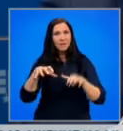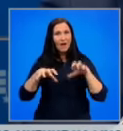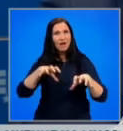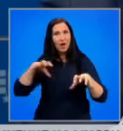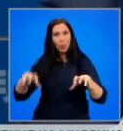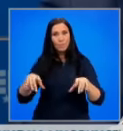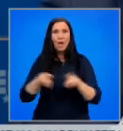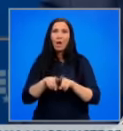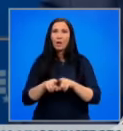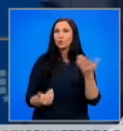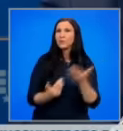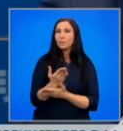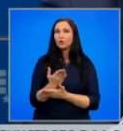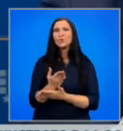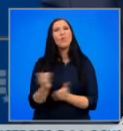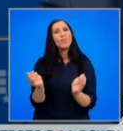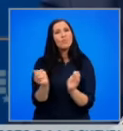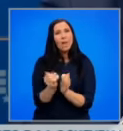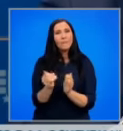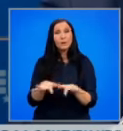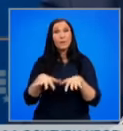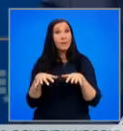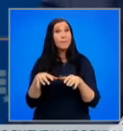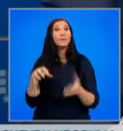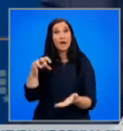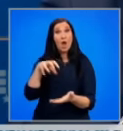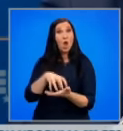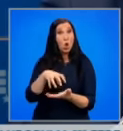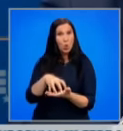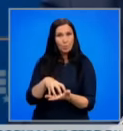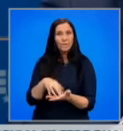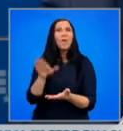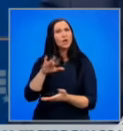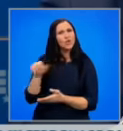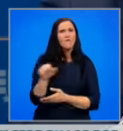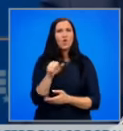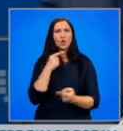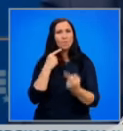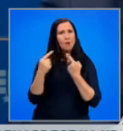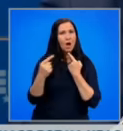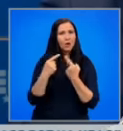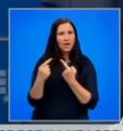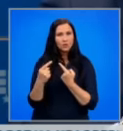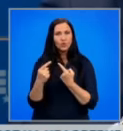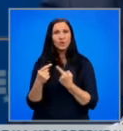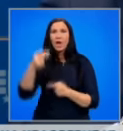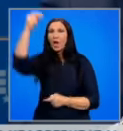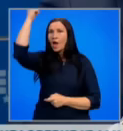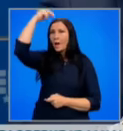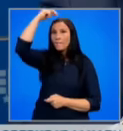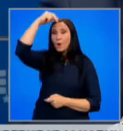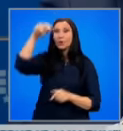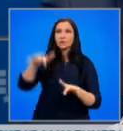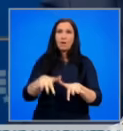групи, като започнем от най-малката парламентарна група. Ще водим разговорите в